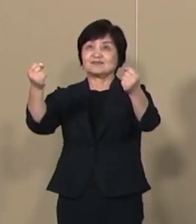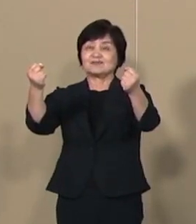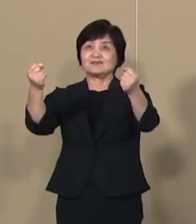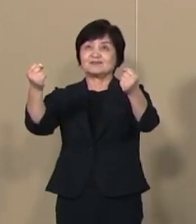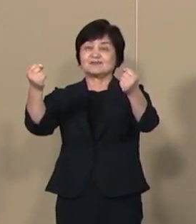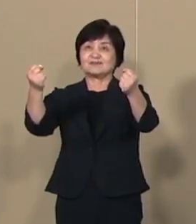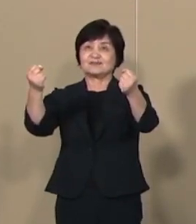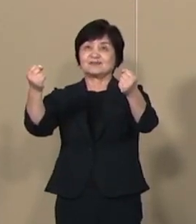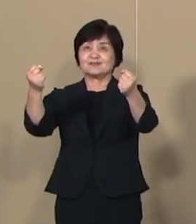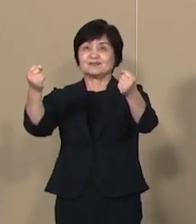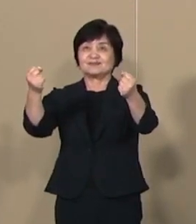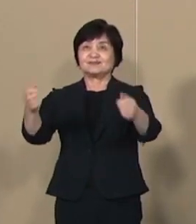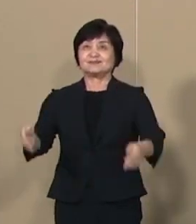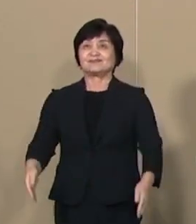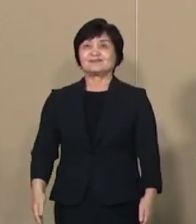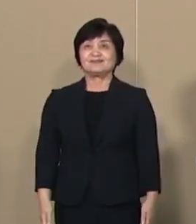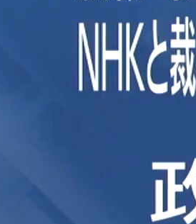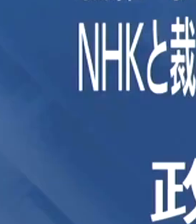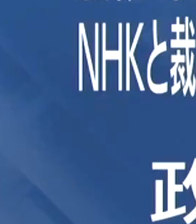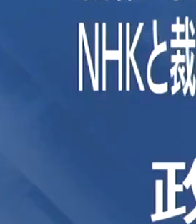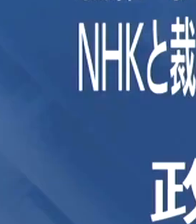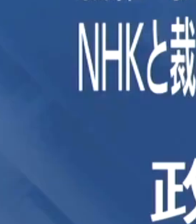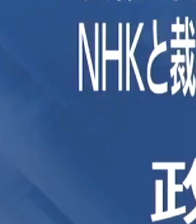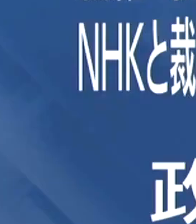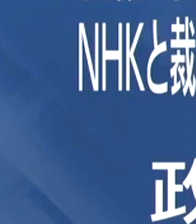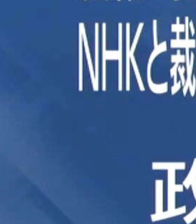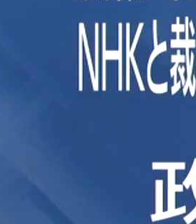これなちょっと違うタッチが宇女高